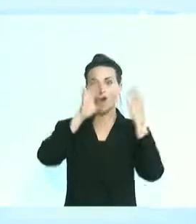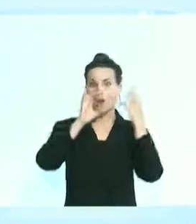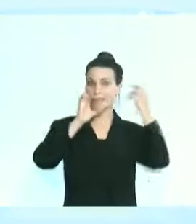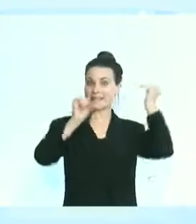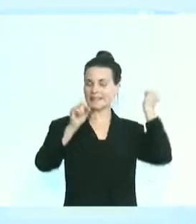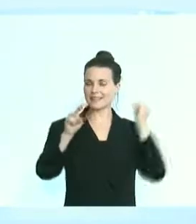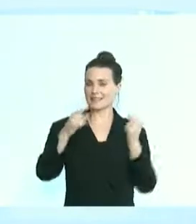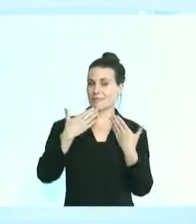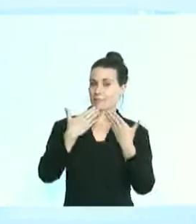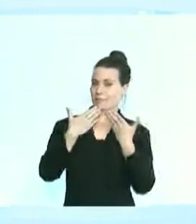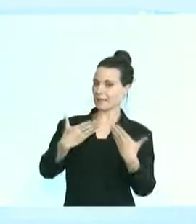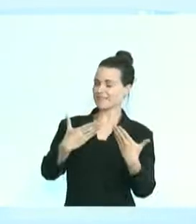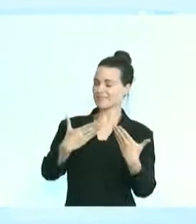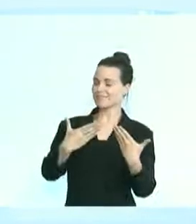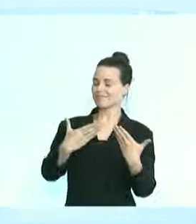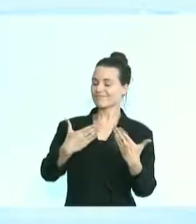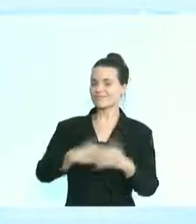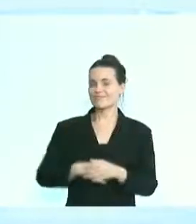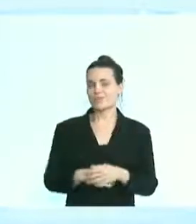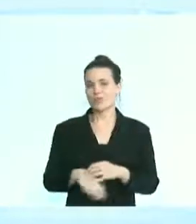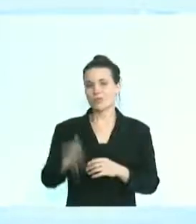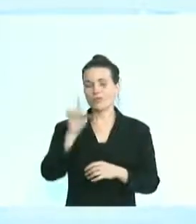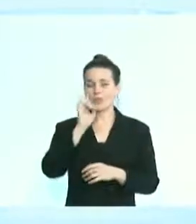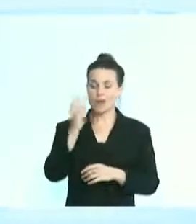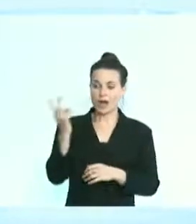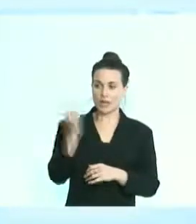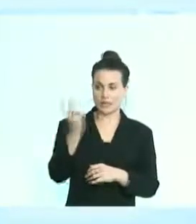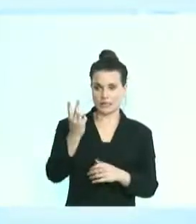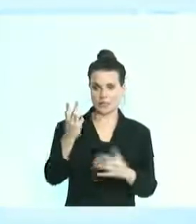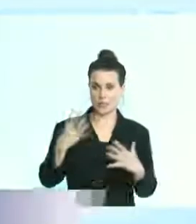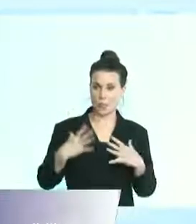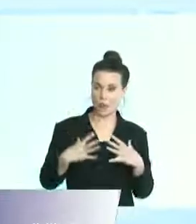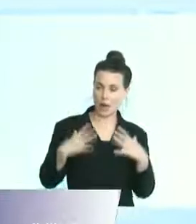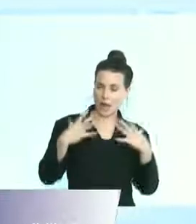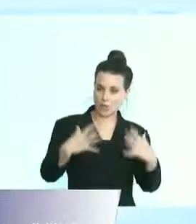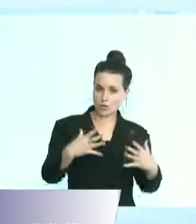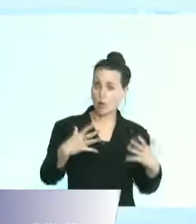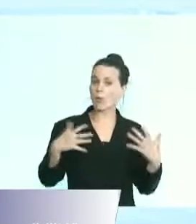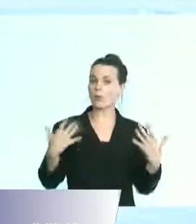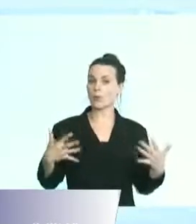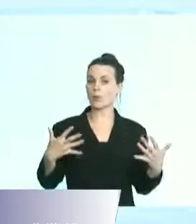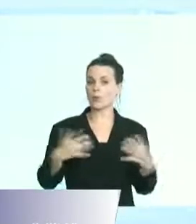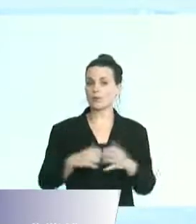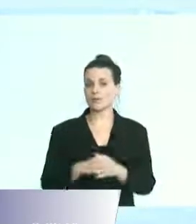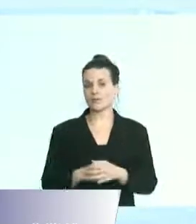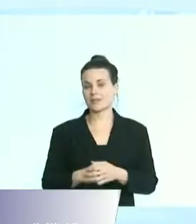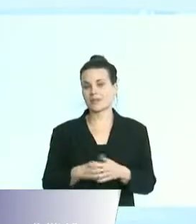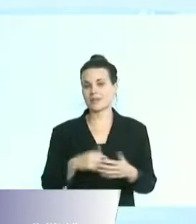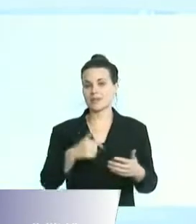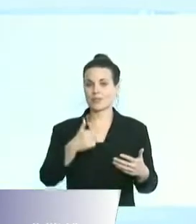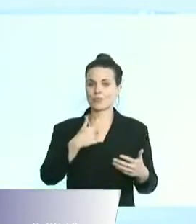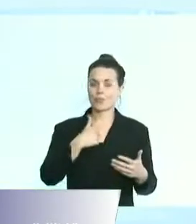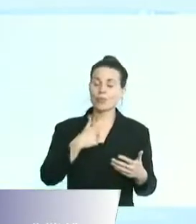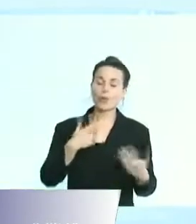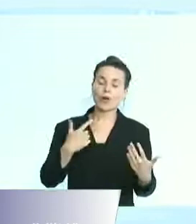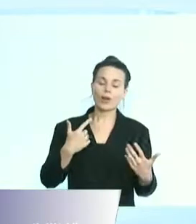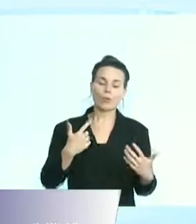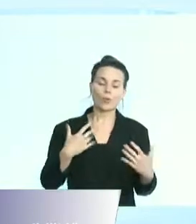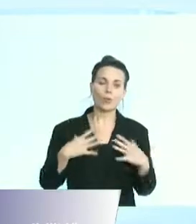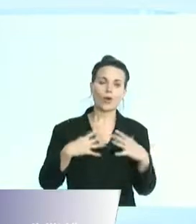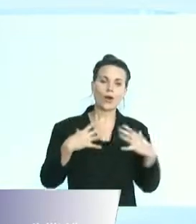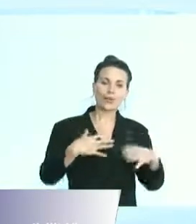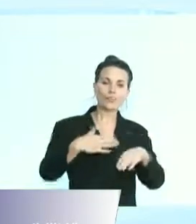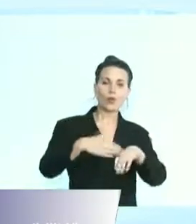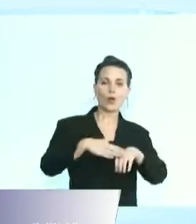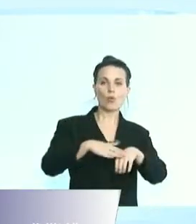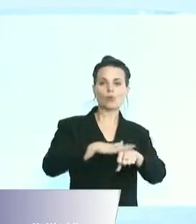vraiment que c'est un engagement fort. Hein. Moi, j'ai arrêté un petit peu mon engagement politique en tant